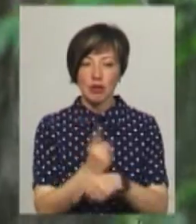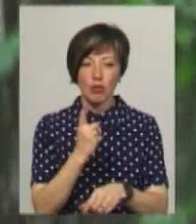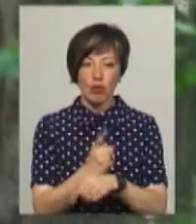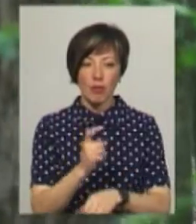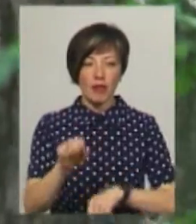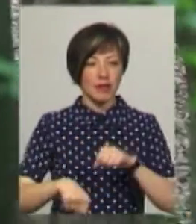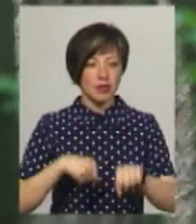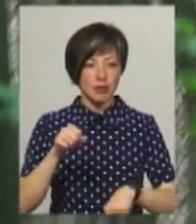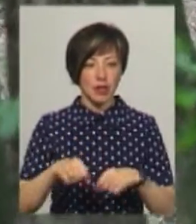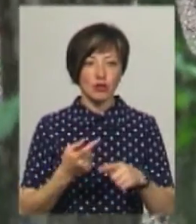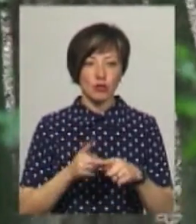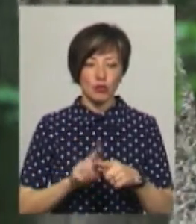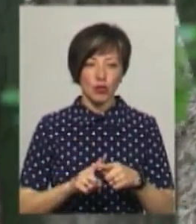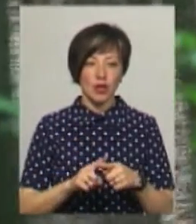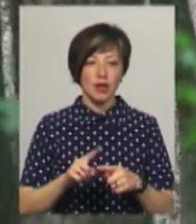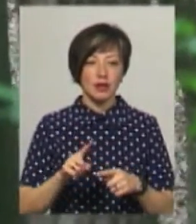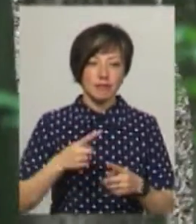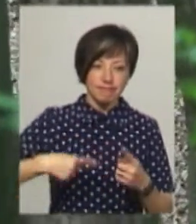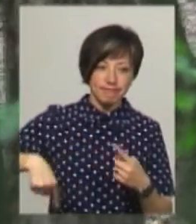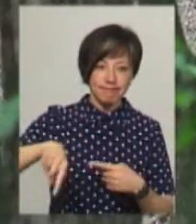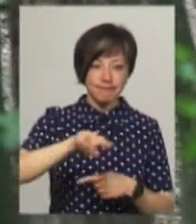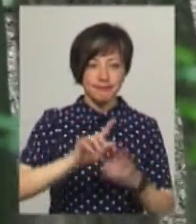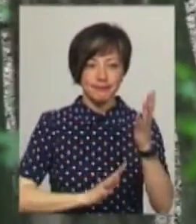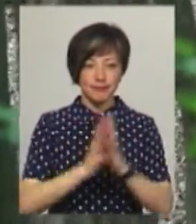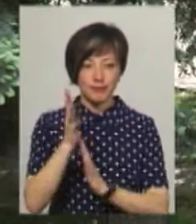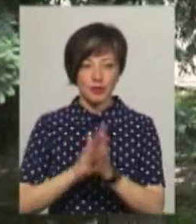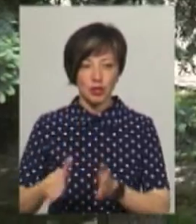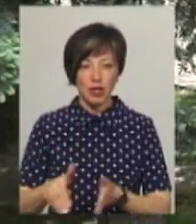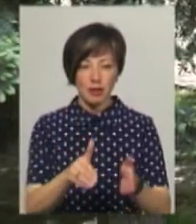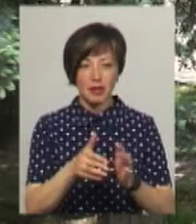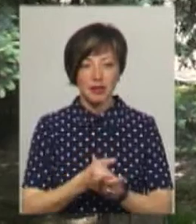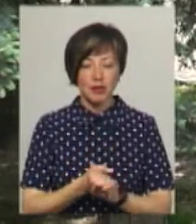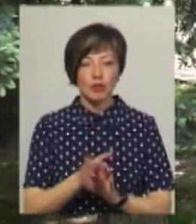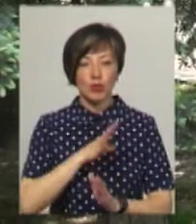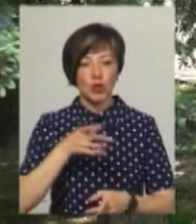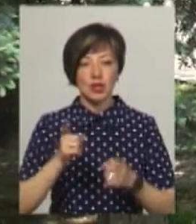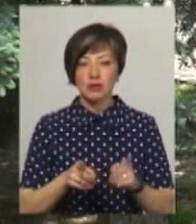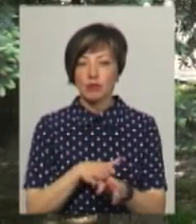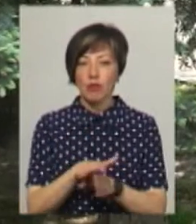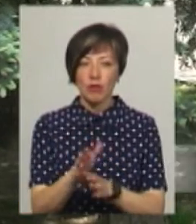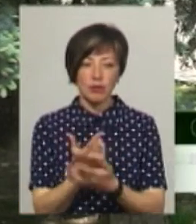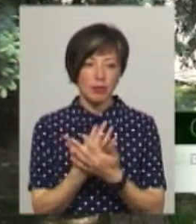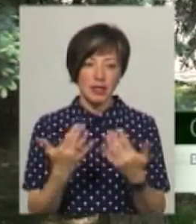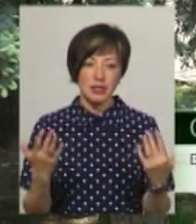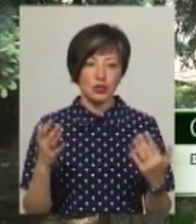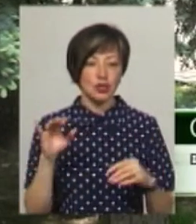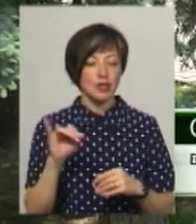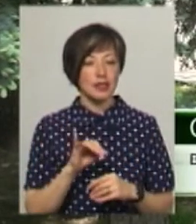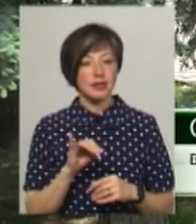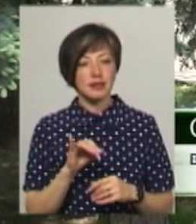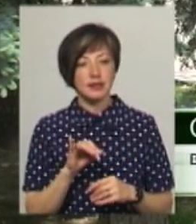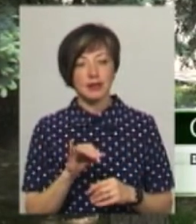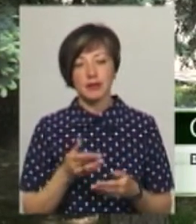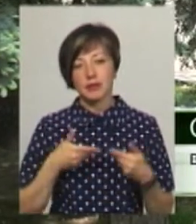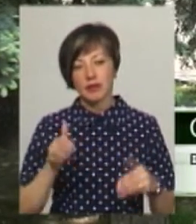їздити на велосипедах, тому їхали зеленими шляхами, каже Сергій Толстіхін. Їх там було дійсно повно, безліч, і